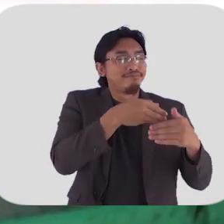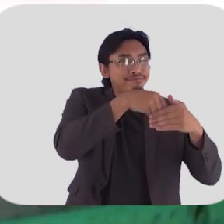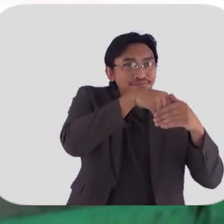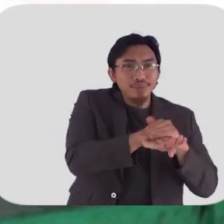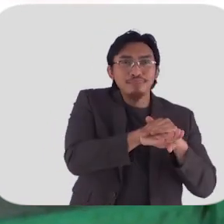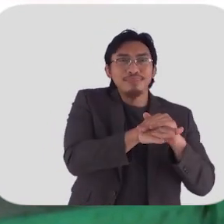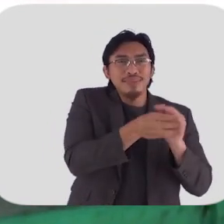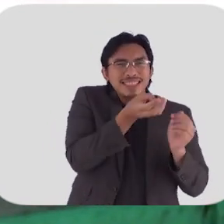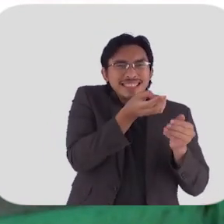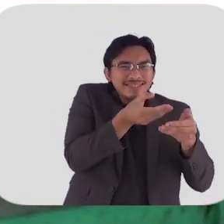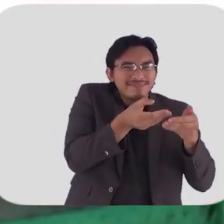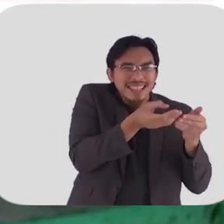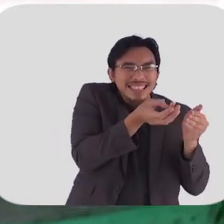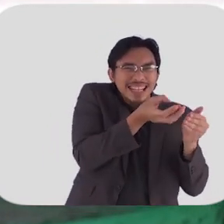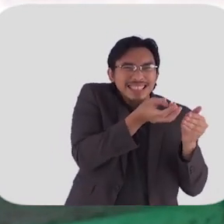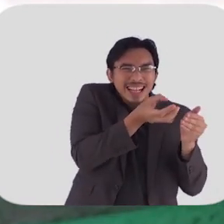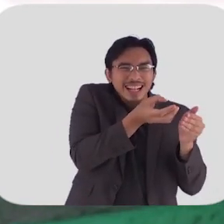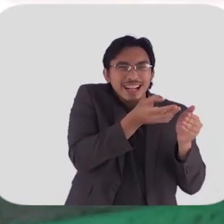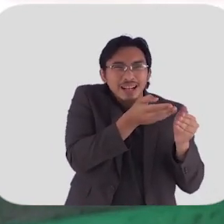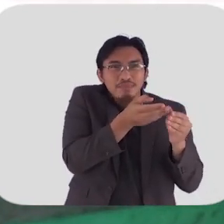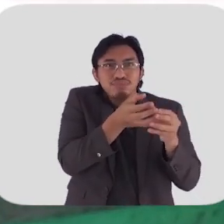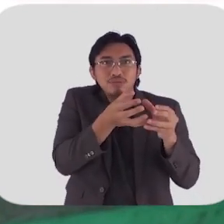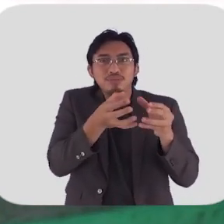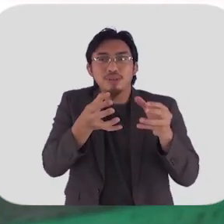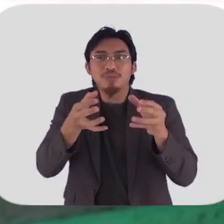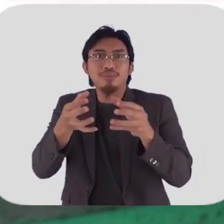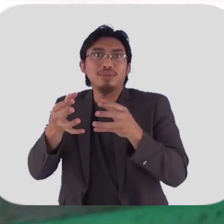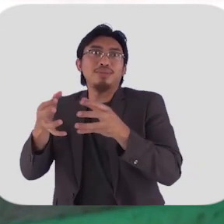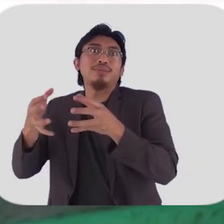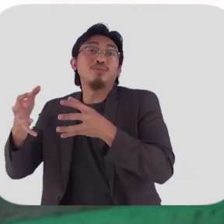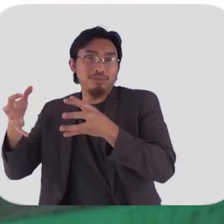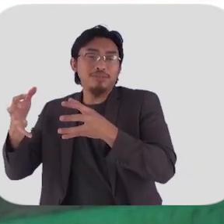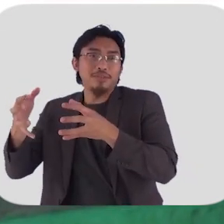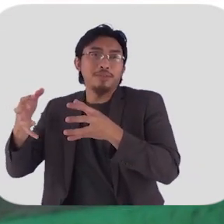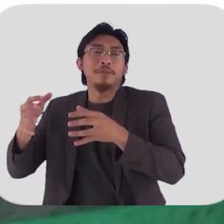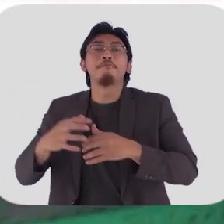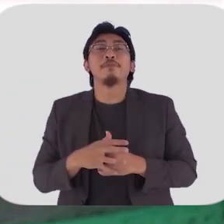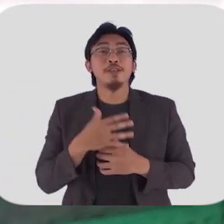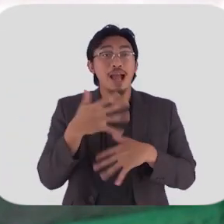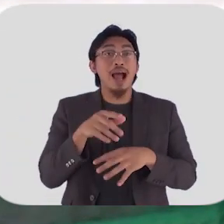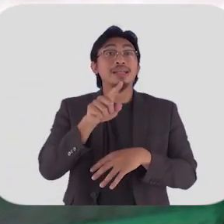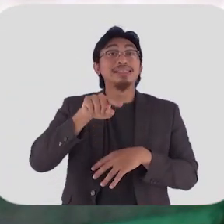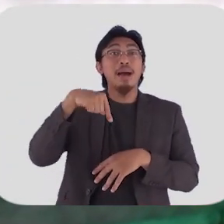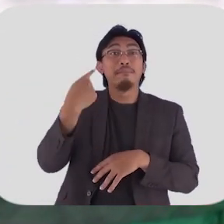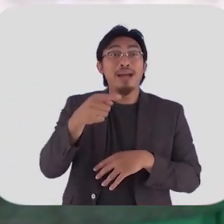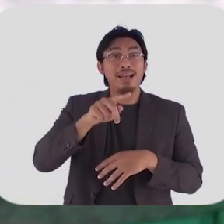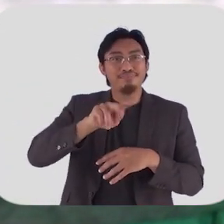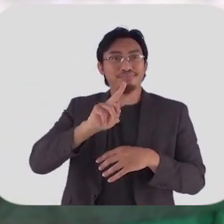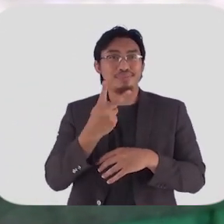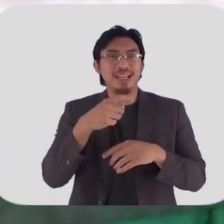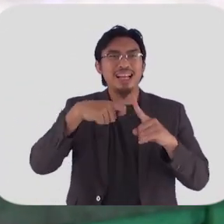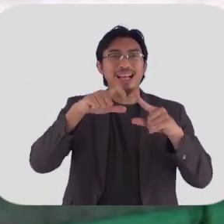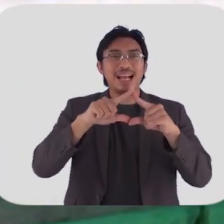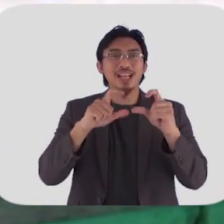proses penetasannya baby maggot sampai maggot besar, dan bahkan sampai kasgot ya, atau